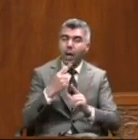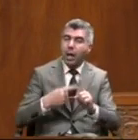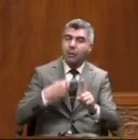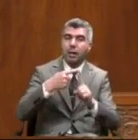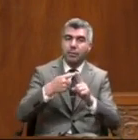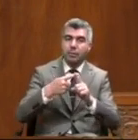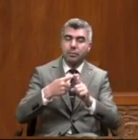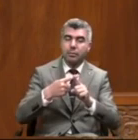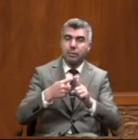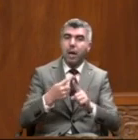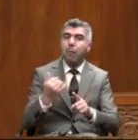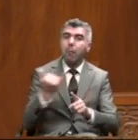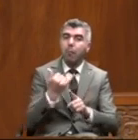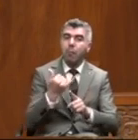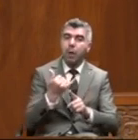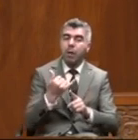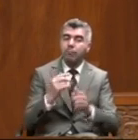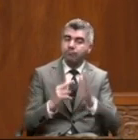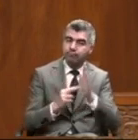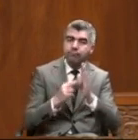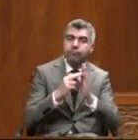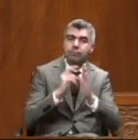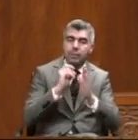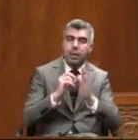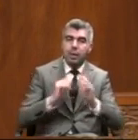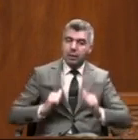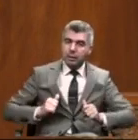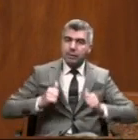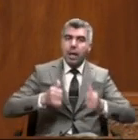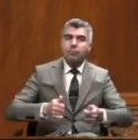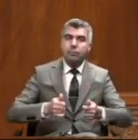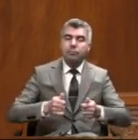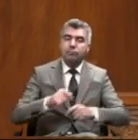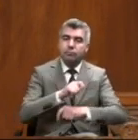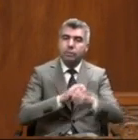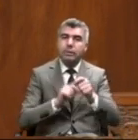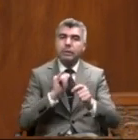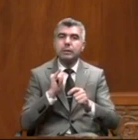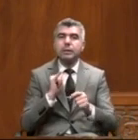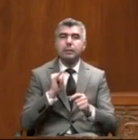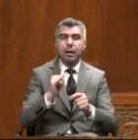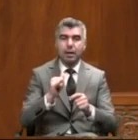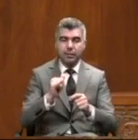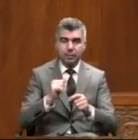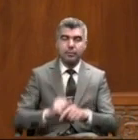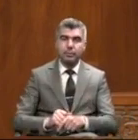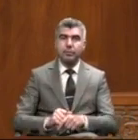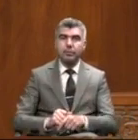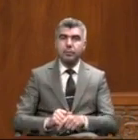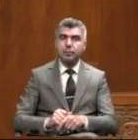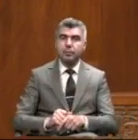ان نحافظ على هذه الوتيره وهذه الديناميه وعلى هذه الديمومه لضمان